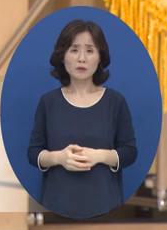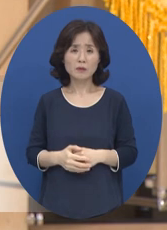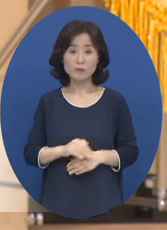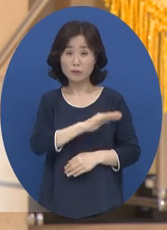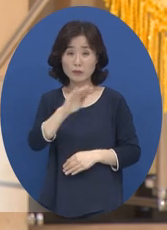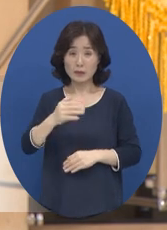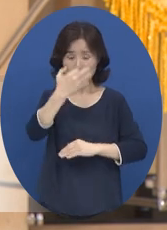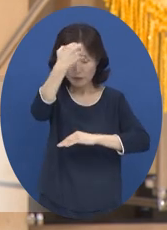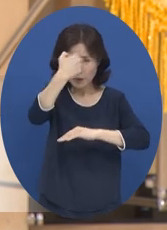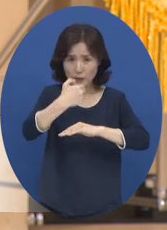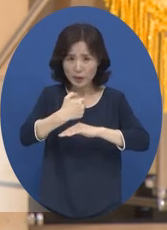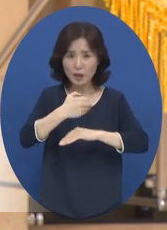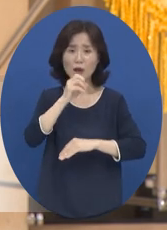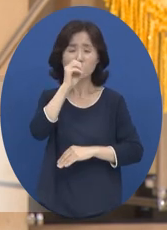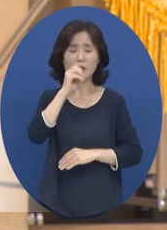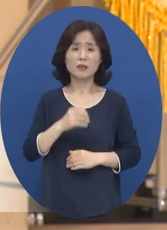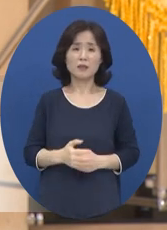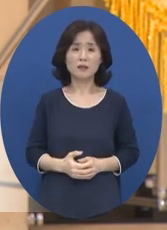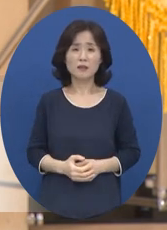사과 한마디도 없어요.